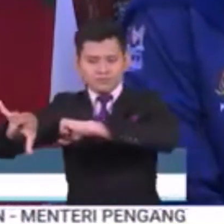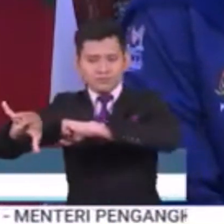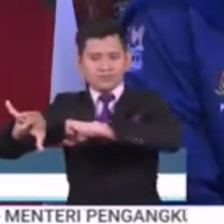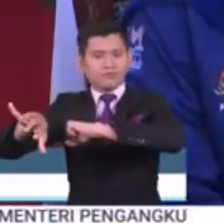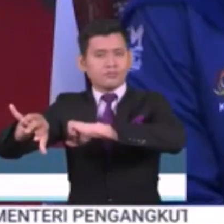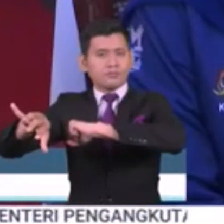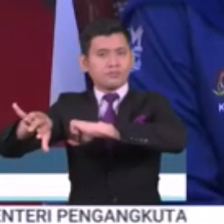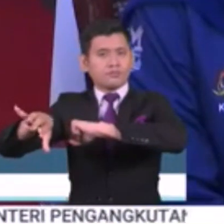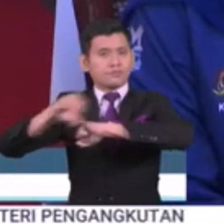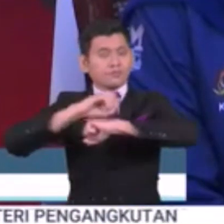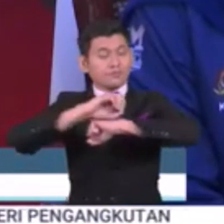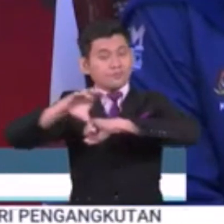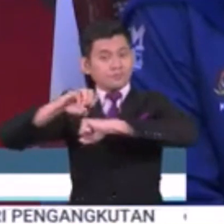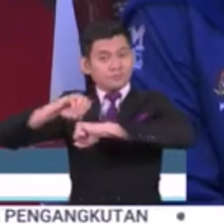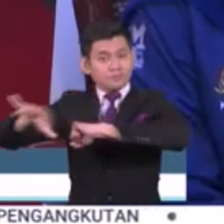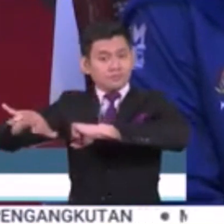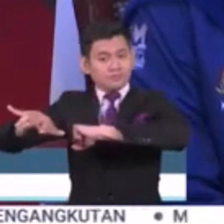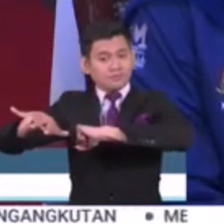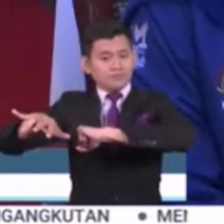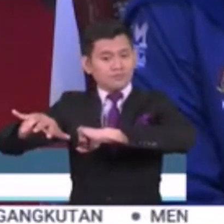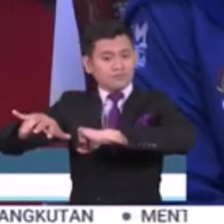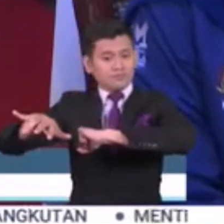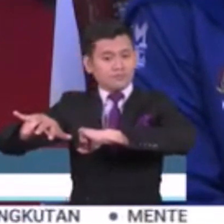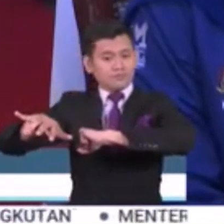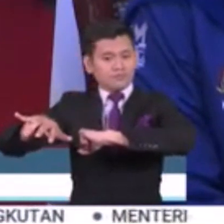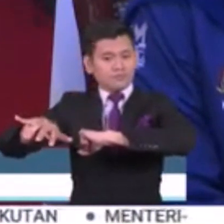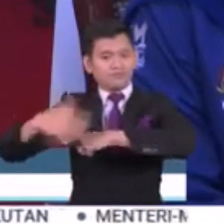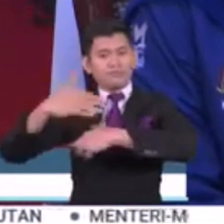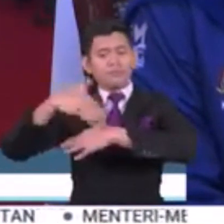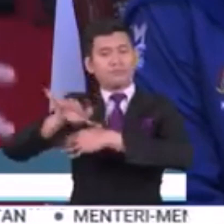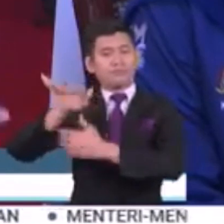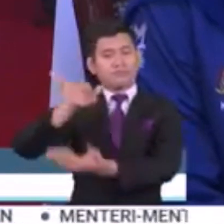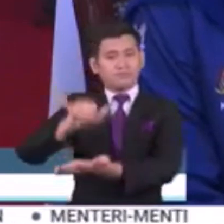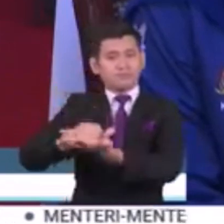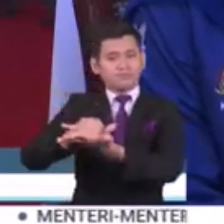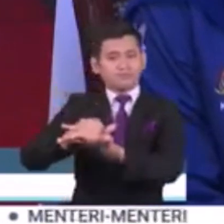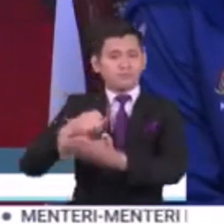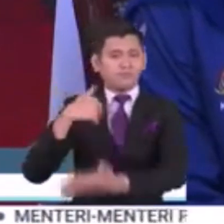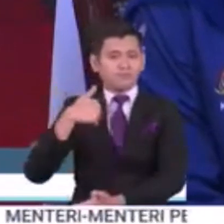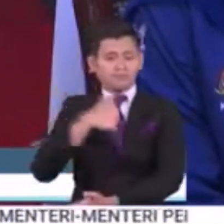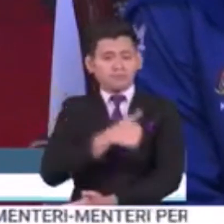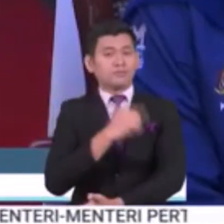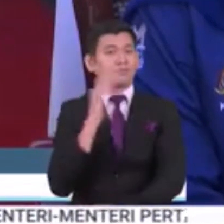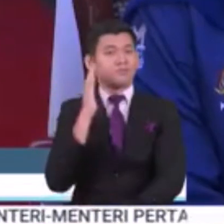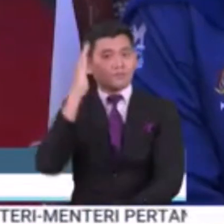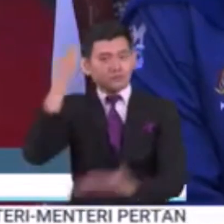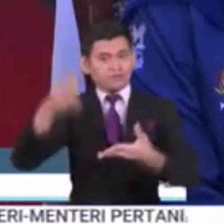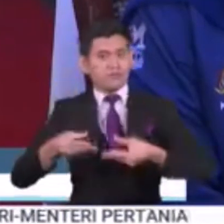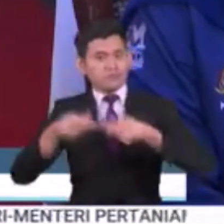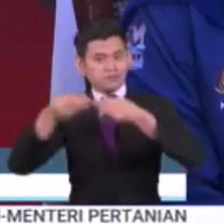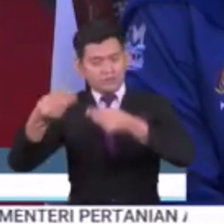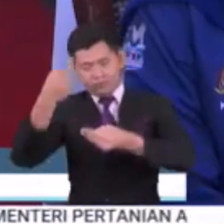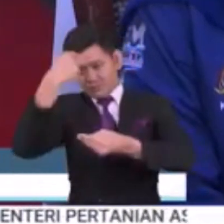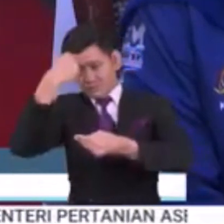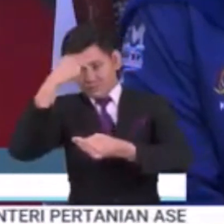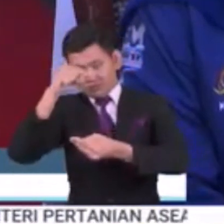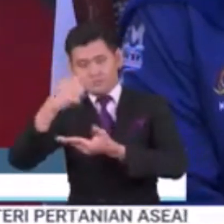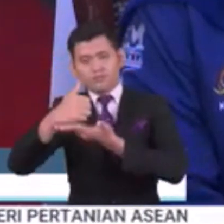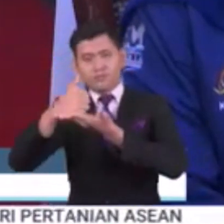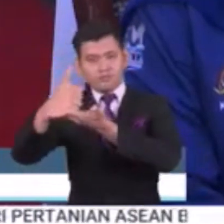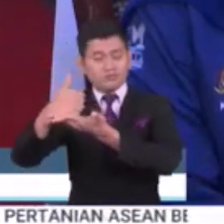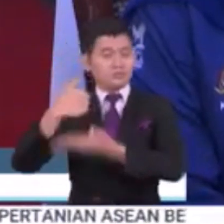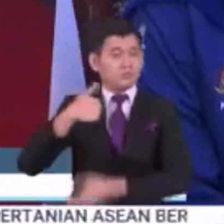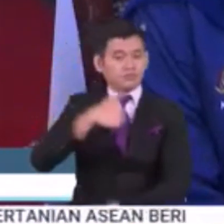advertise the post. Bila lepas advertise, lepas tu kita serah kepada AG juga untuk bantu kita, especially